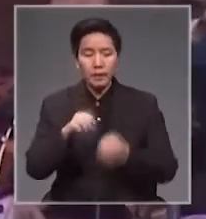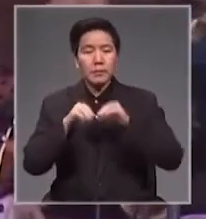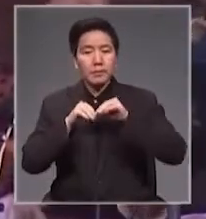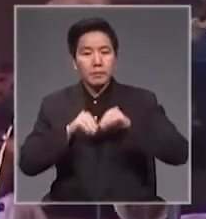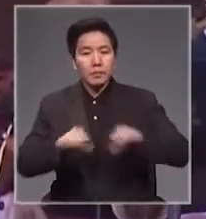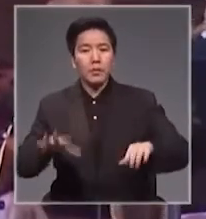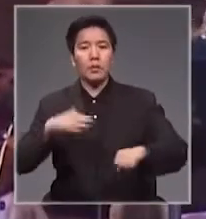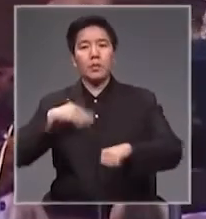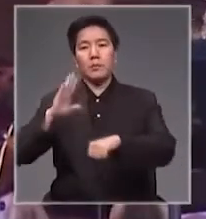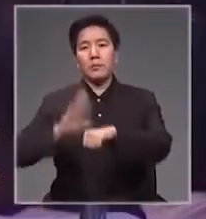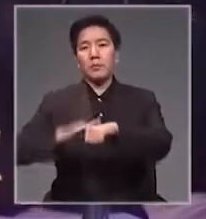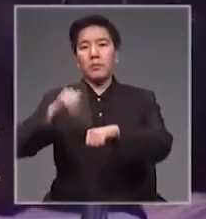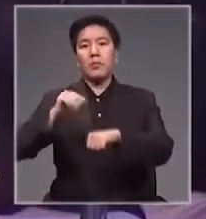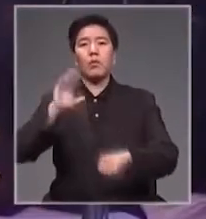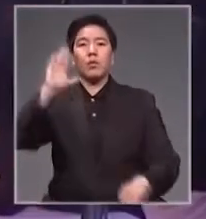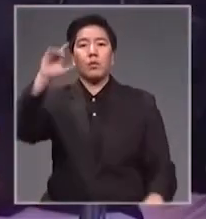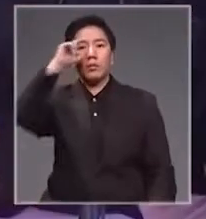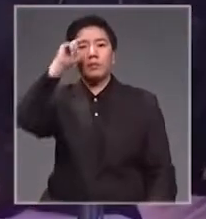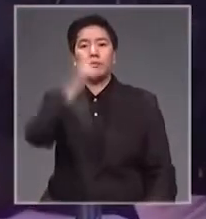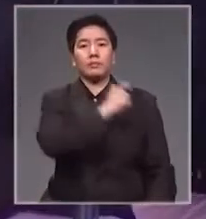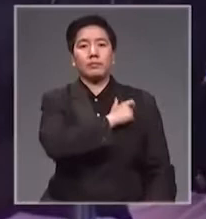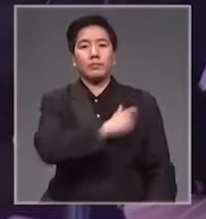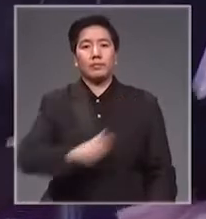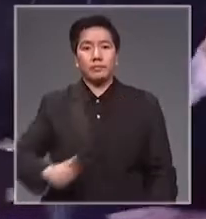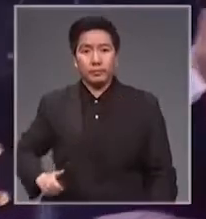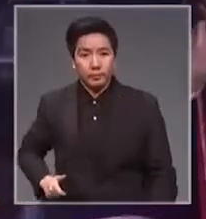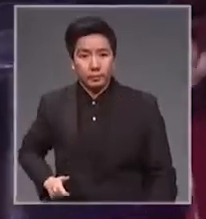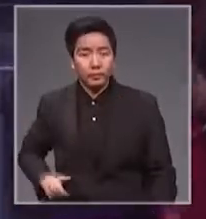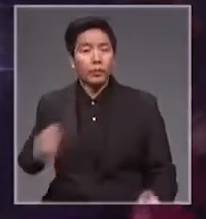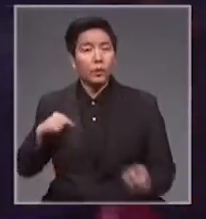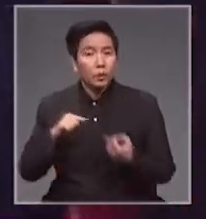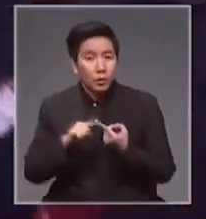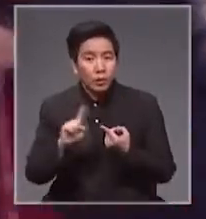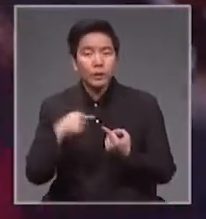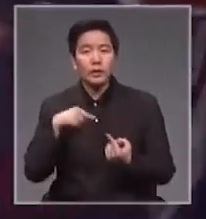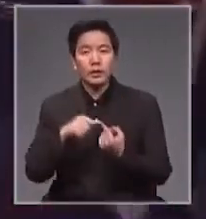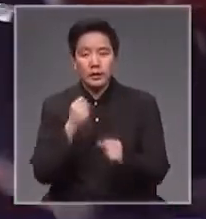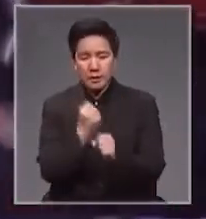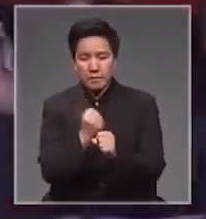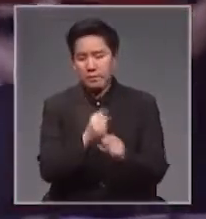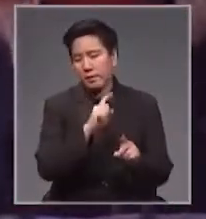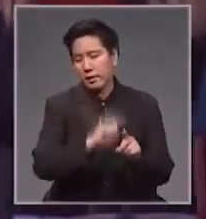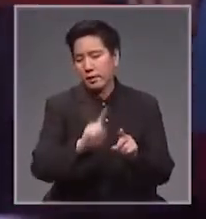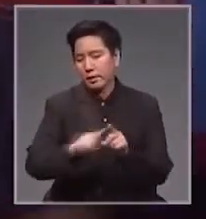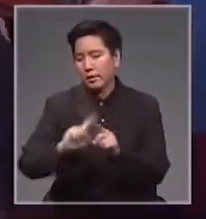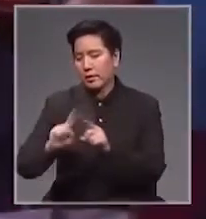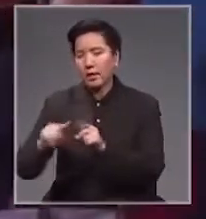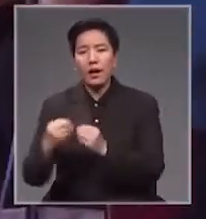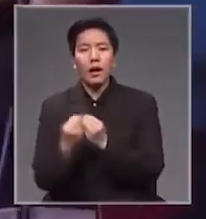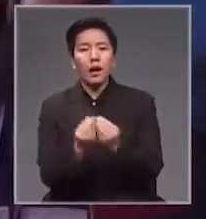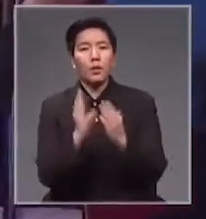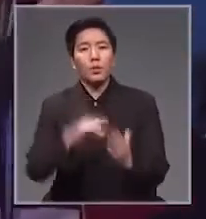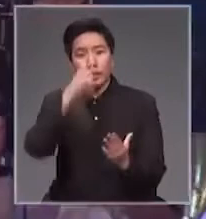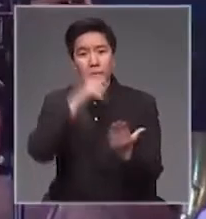ระปรีชาสามารถของพระบาทสมเด็จพระปรมินทรมหาภูมิพลอดุลยเดชซึ่งนอกจากจะทรงปฏิบัติพระราชกรณียกิจเพื่อประสบนิกร